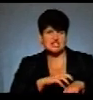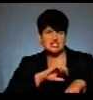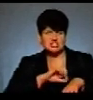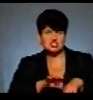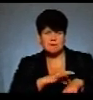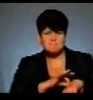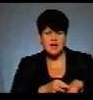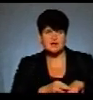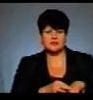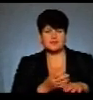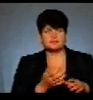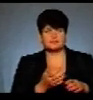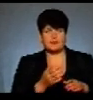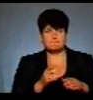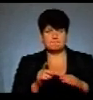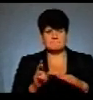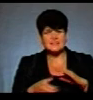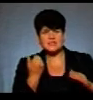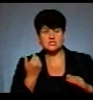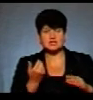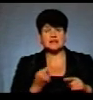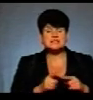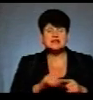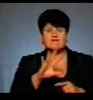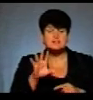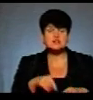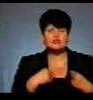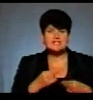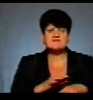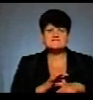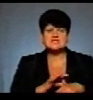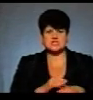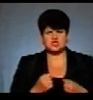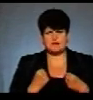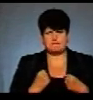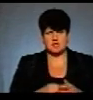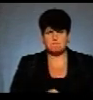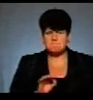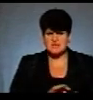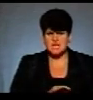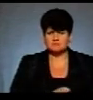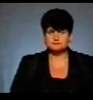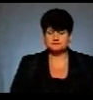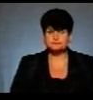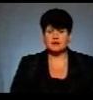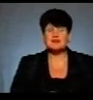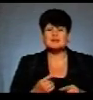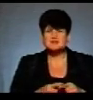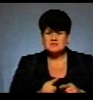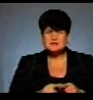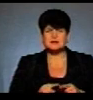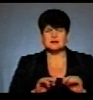щіпання, підніжки. Тобто все, що завдає фізичного болю. І, ну, в принципі, дії,